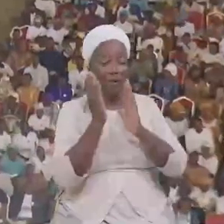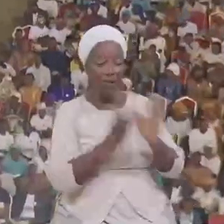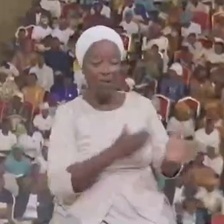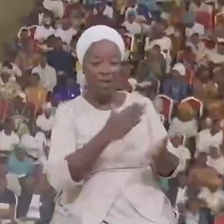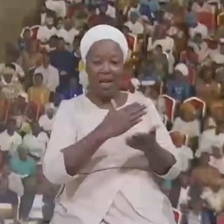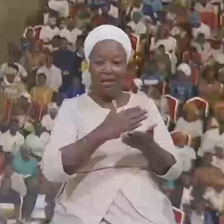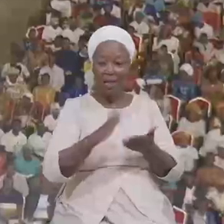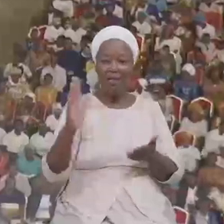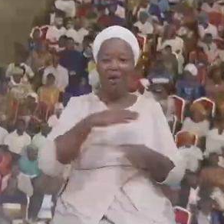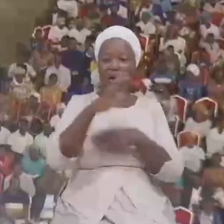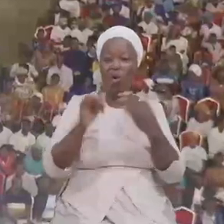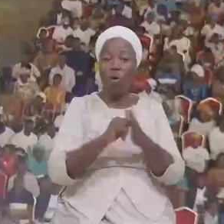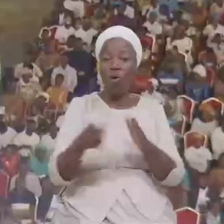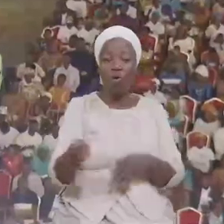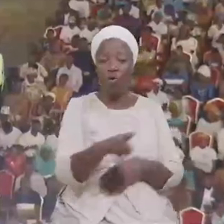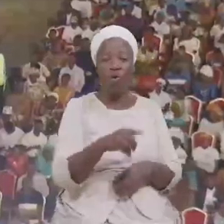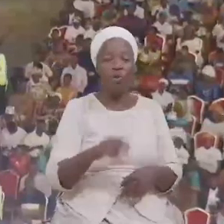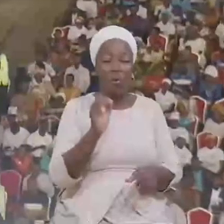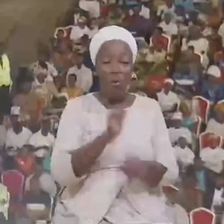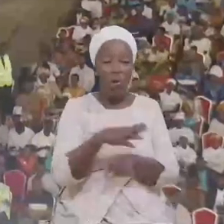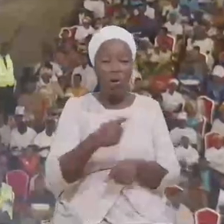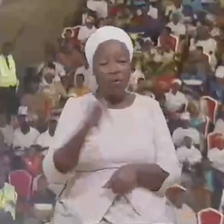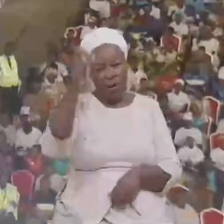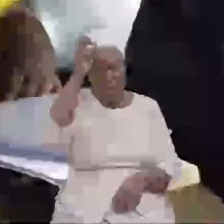Tu vas abandonner ces œuvres du diable,